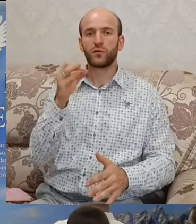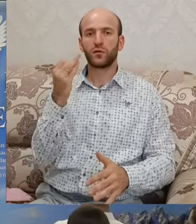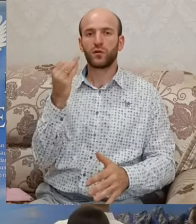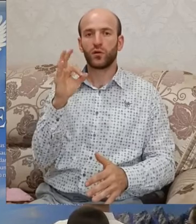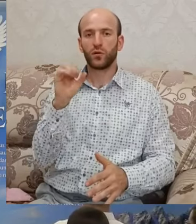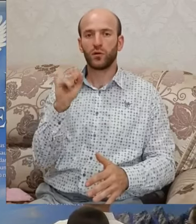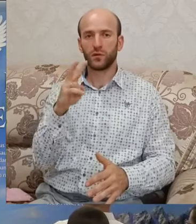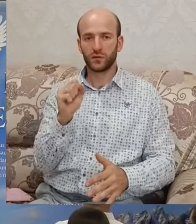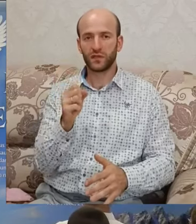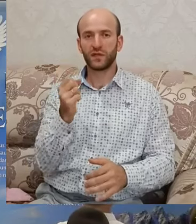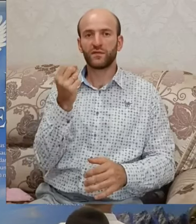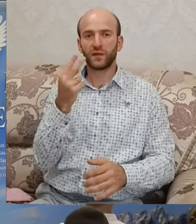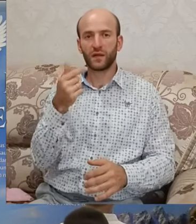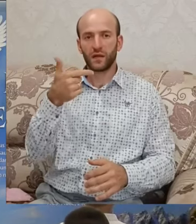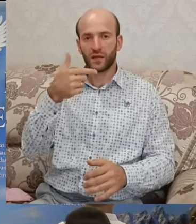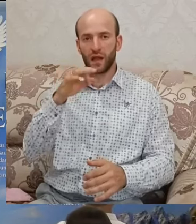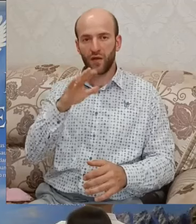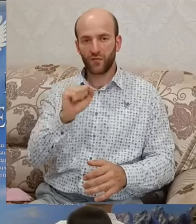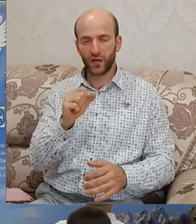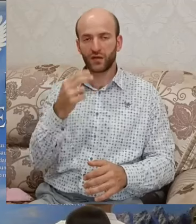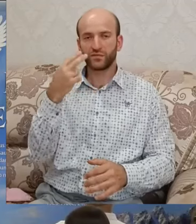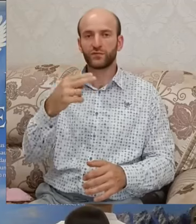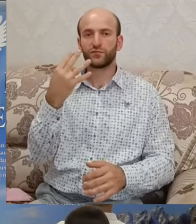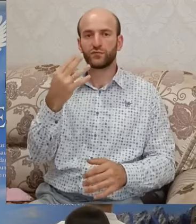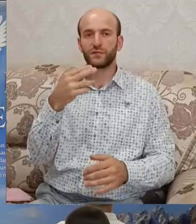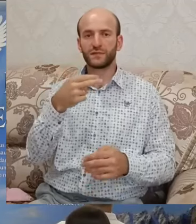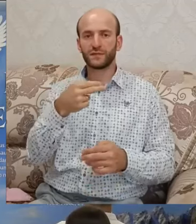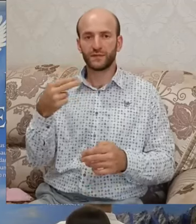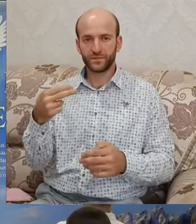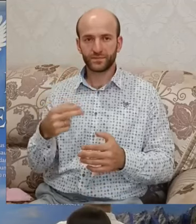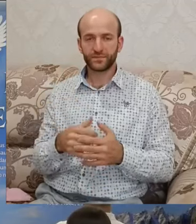24 eilutė. 24 стих.